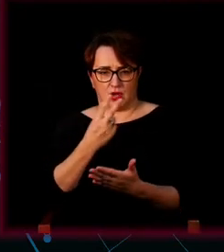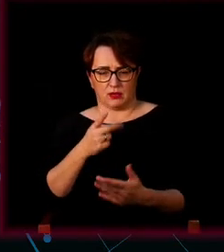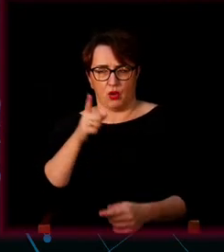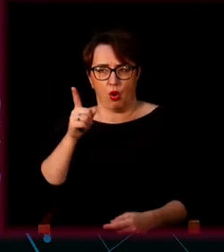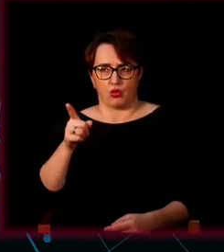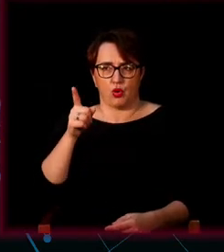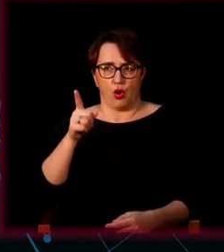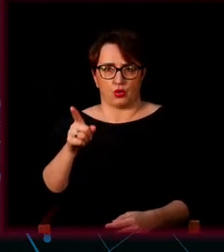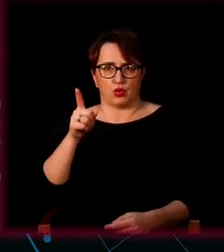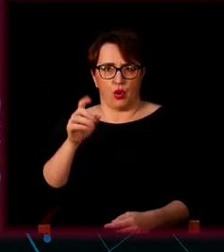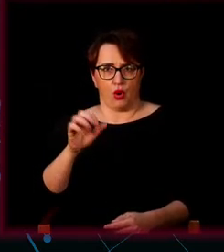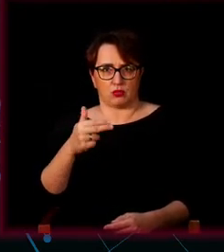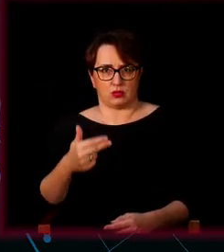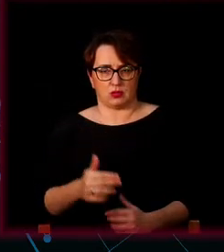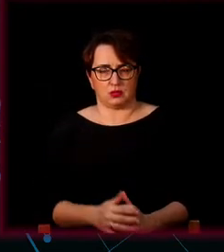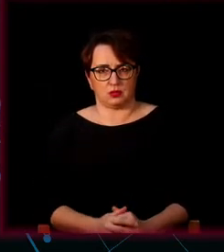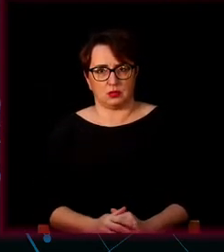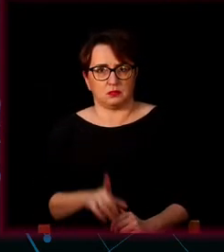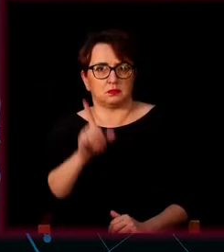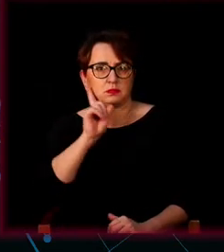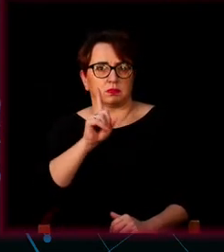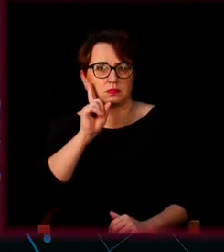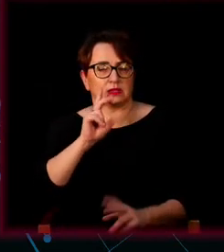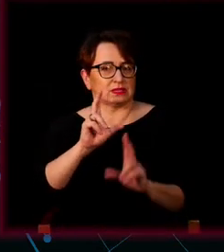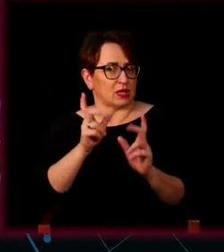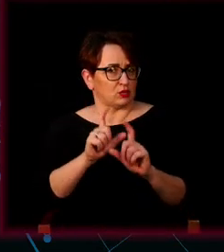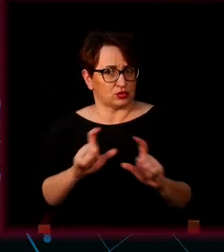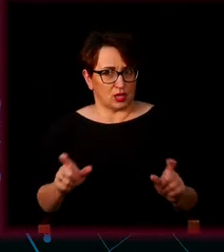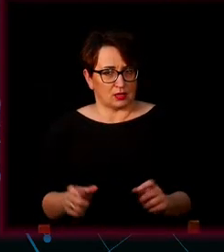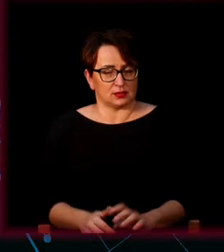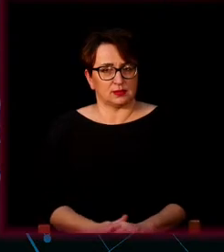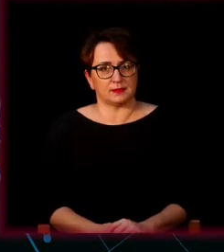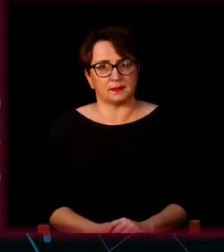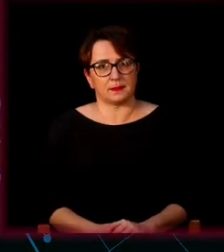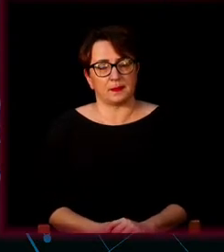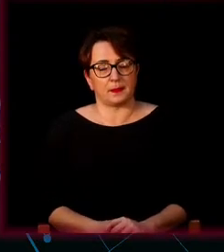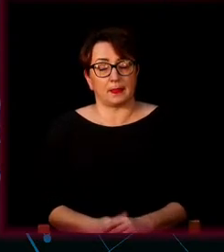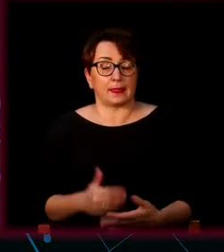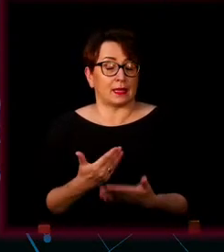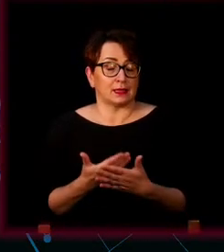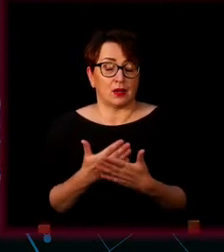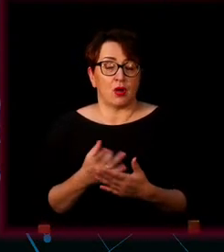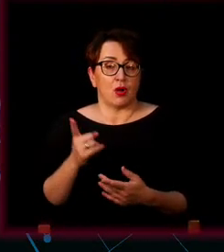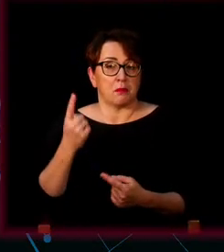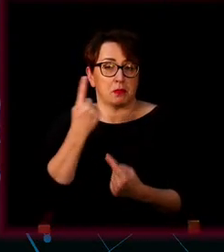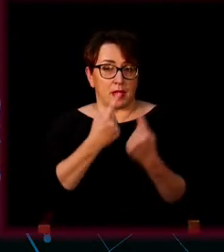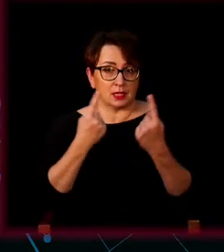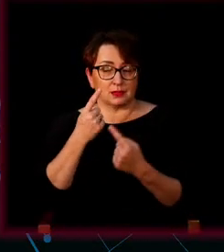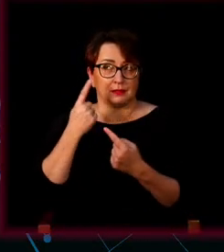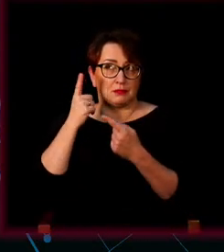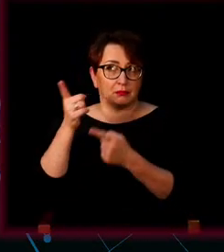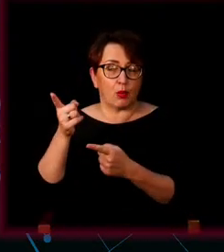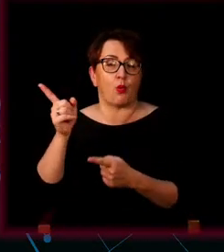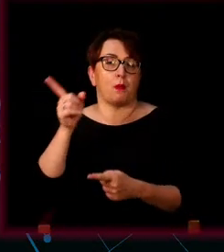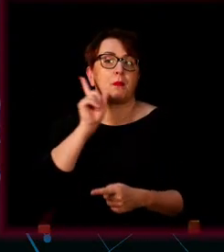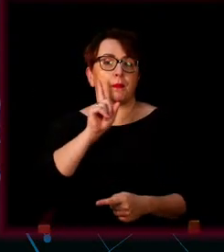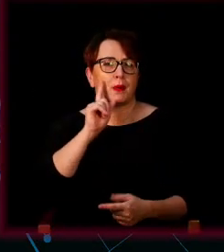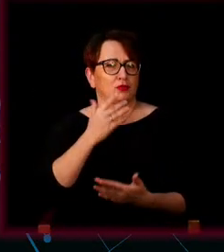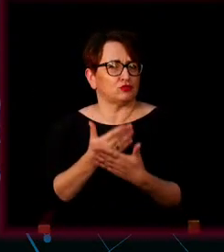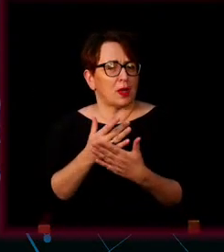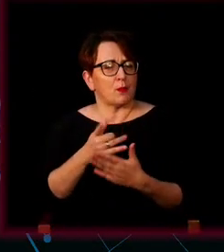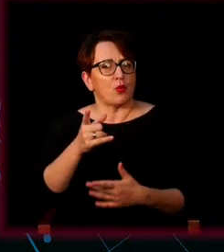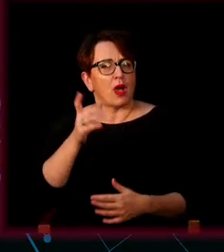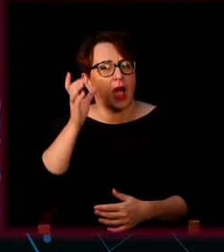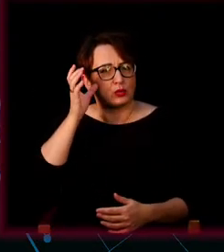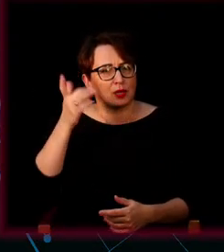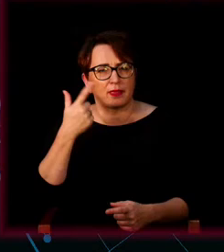nich przy użyciu tak formy męskiej, więc siłą rzeczy myśli o nich jako o mężczyznach? Dlaczego Le Guin nie